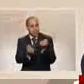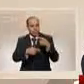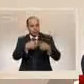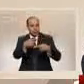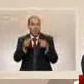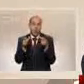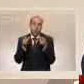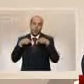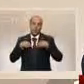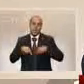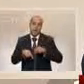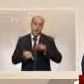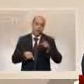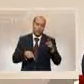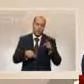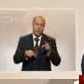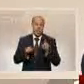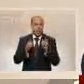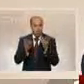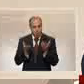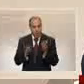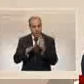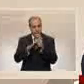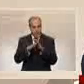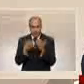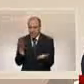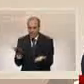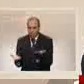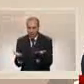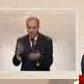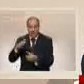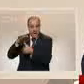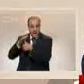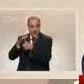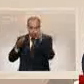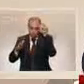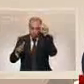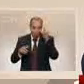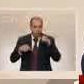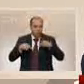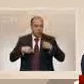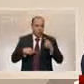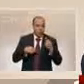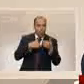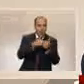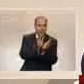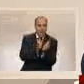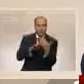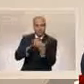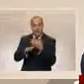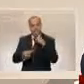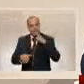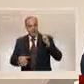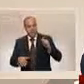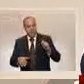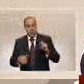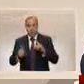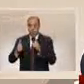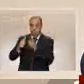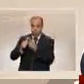اعمال الحكومه من جهه اخرى وهك نضمن التوازن بين رئاس الجمهوريه والحكومه والمعارضه في البرلمان